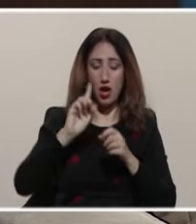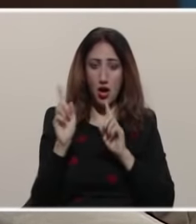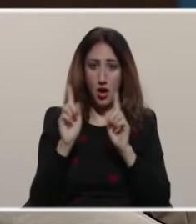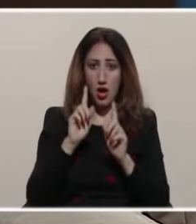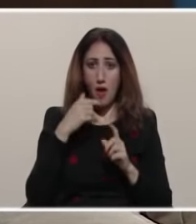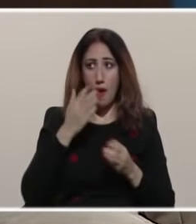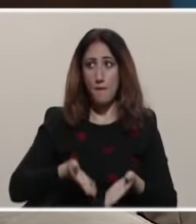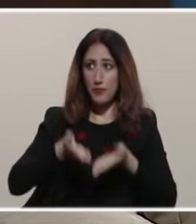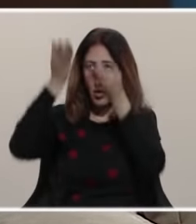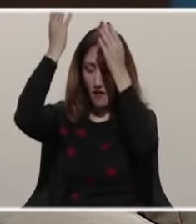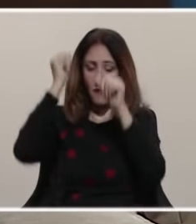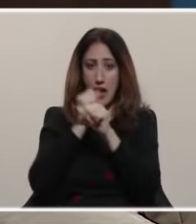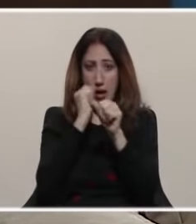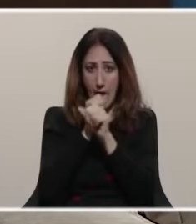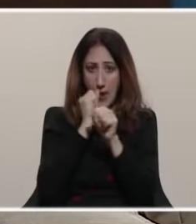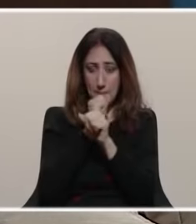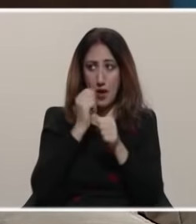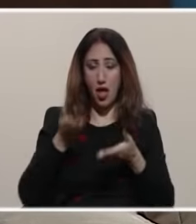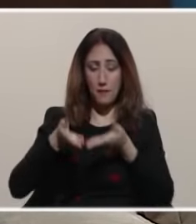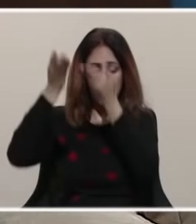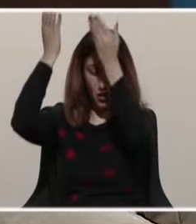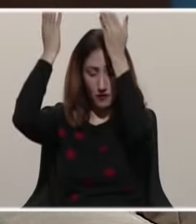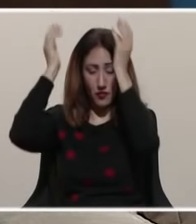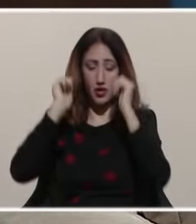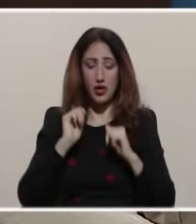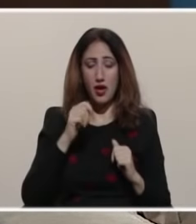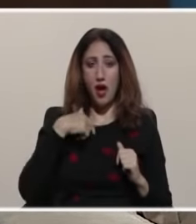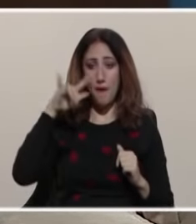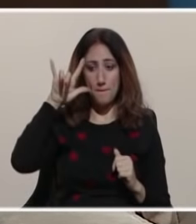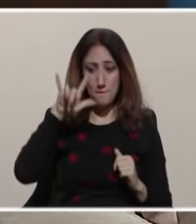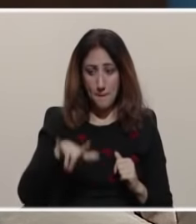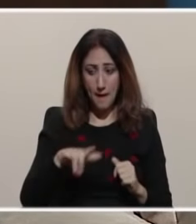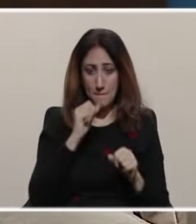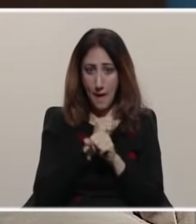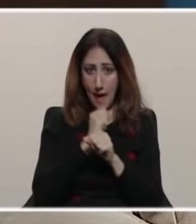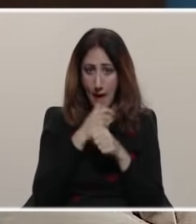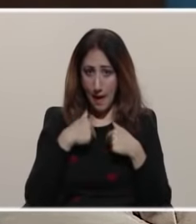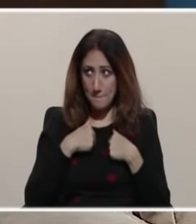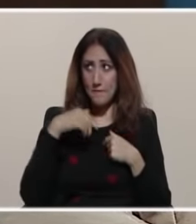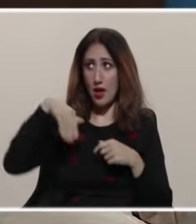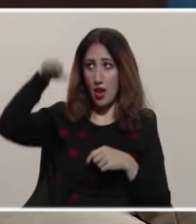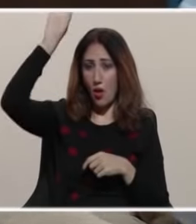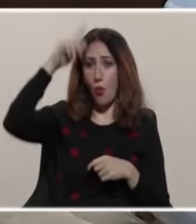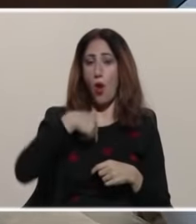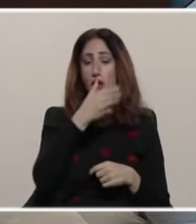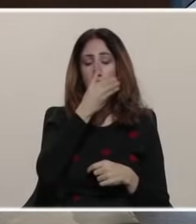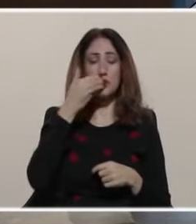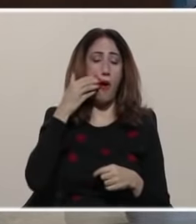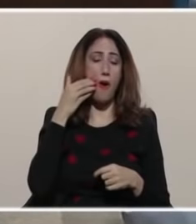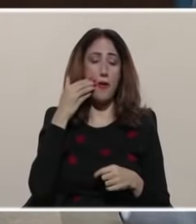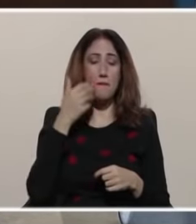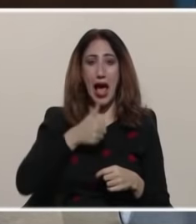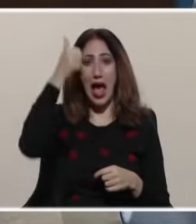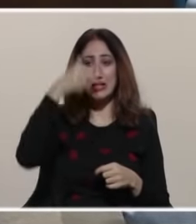ترفع فيه الأعمال إلى الله، فأحب أن يرفع عملي إلى ربي وأنا صائم. شوف المنزلة